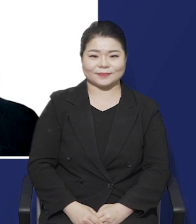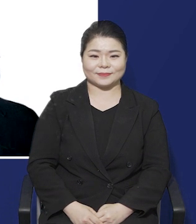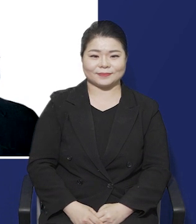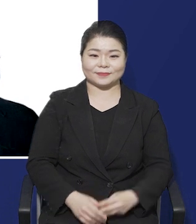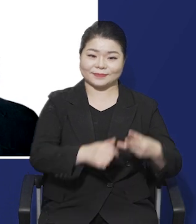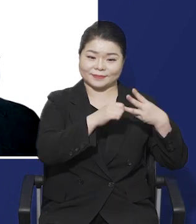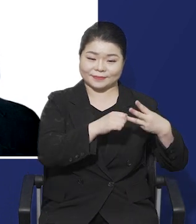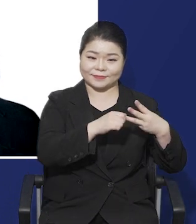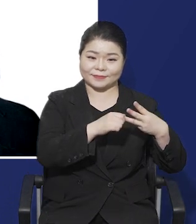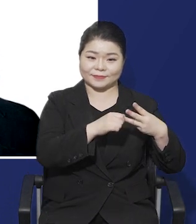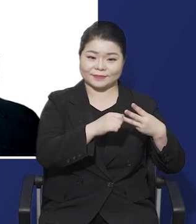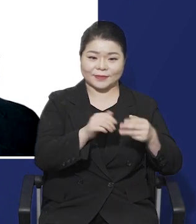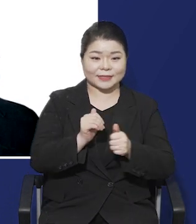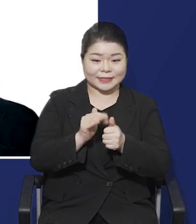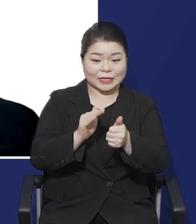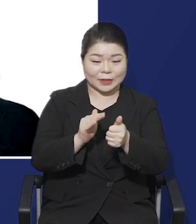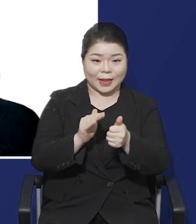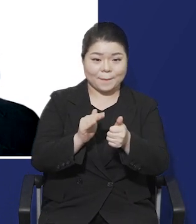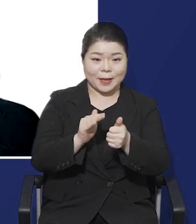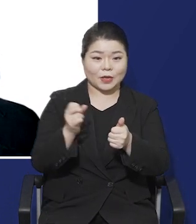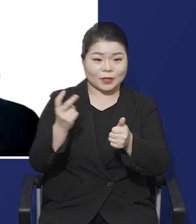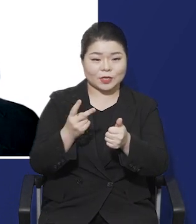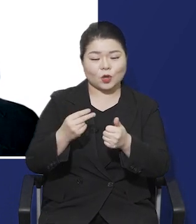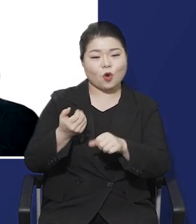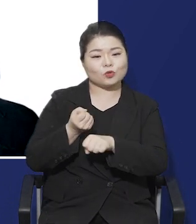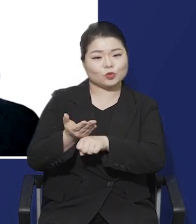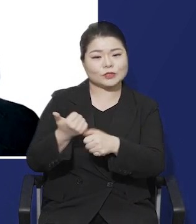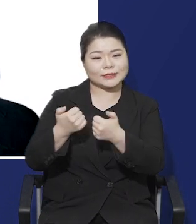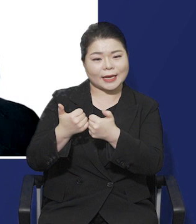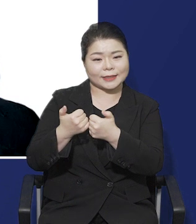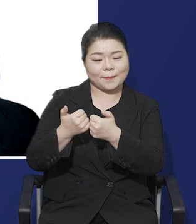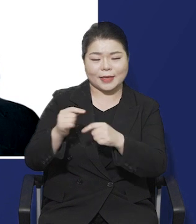세 번째로는 사절단 파견 및 수출 상담회에 참가합니다.